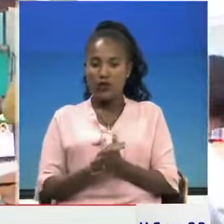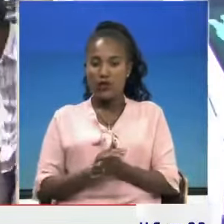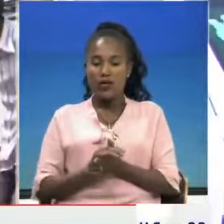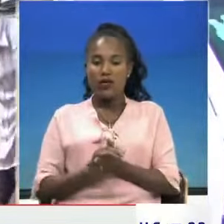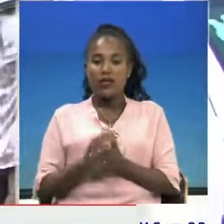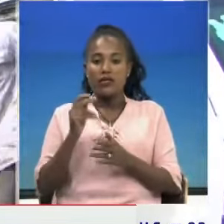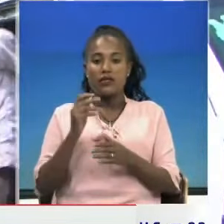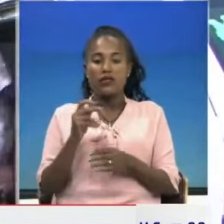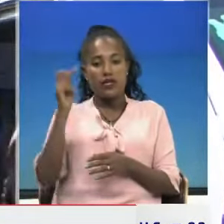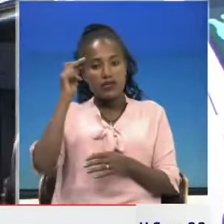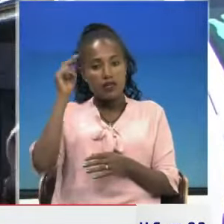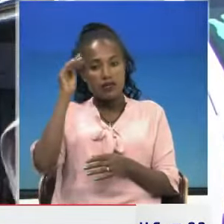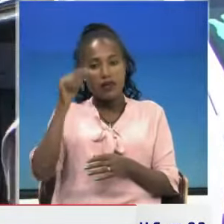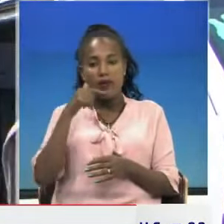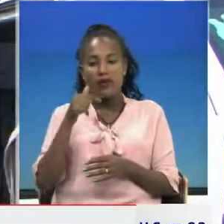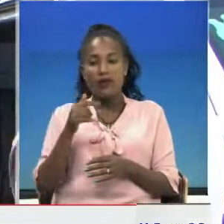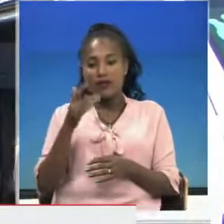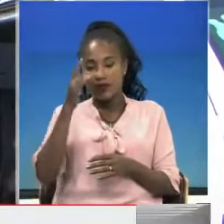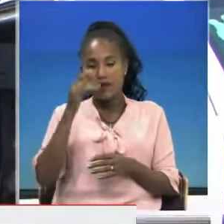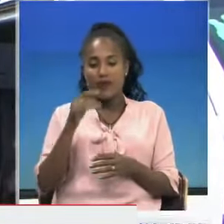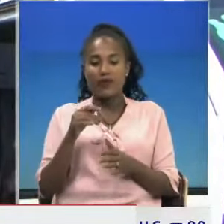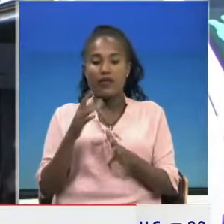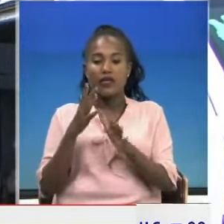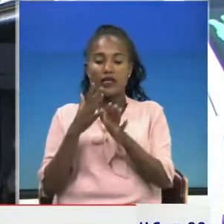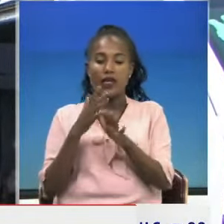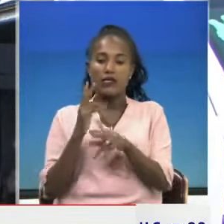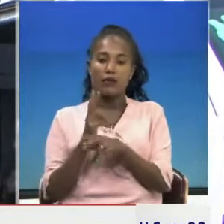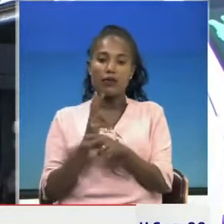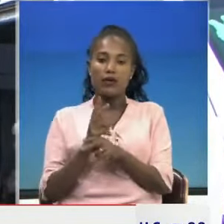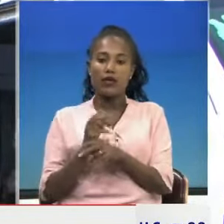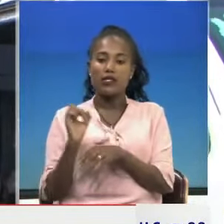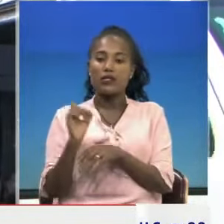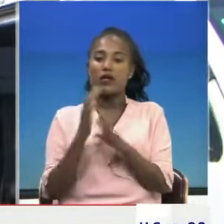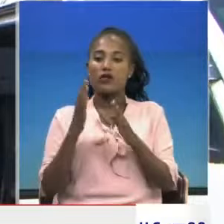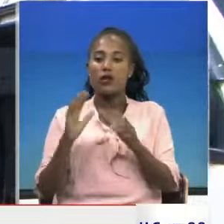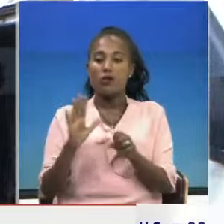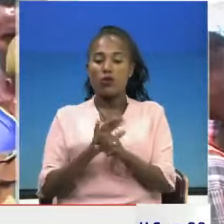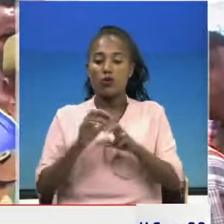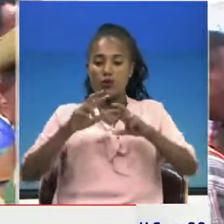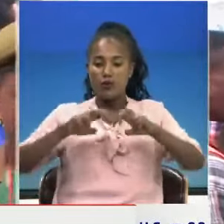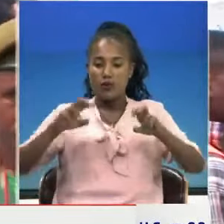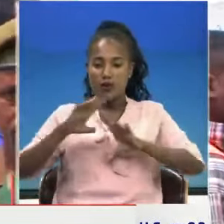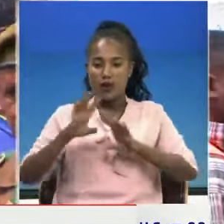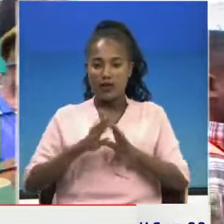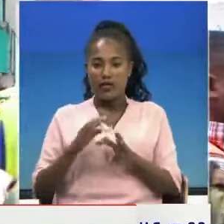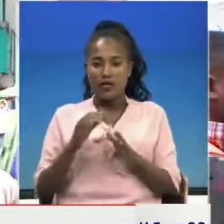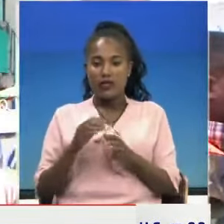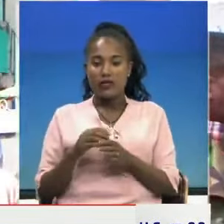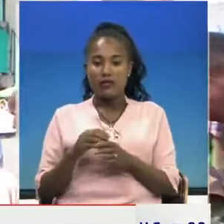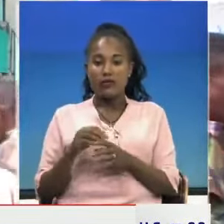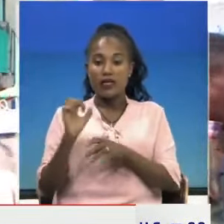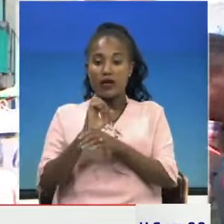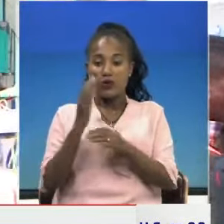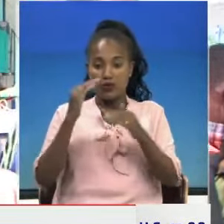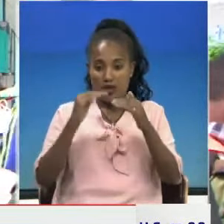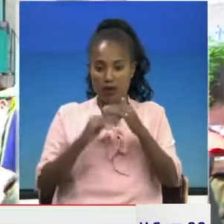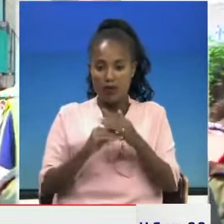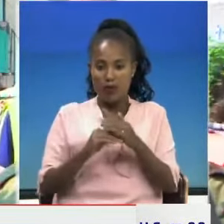መንገሻ እባላለሁ። ተራ አስከባሪ ነኝ። የህዝብ ተሽከርካሪዎችን በሙሉ እኔ ተራ ማስከበረው ተሳፋሪ ወዘልውጥ የሚመጣውን